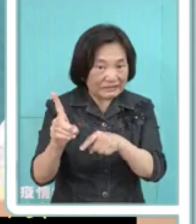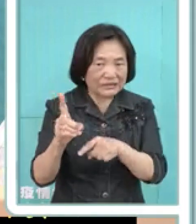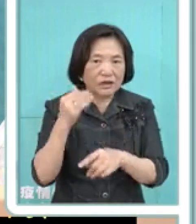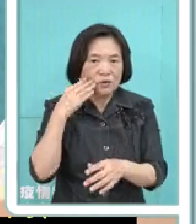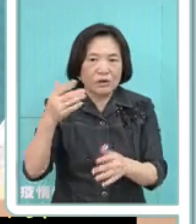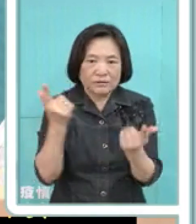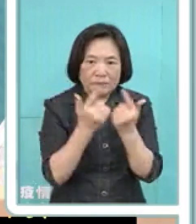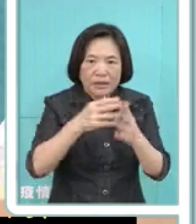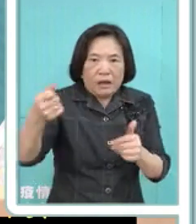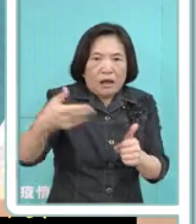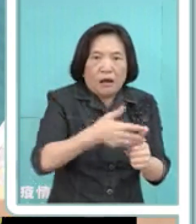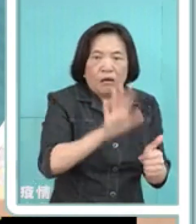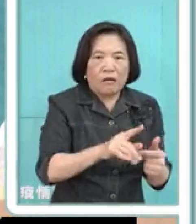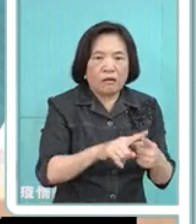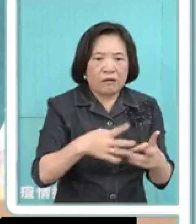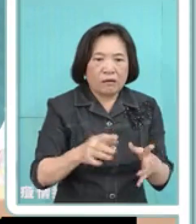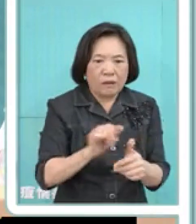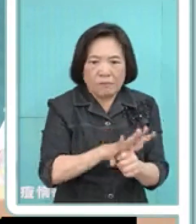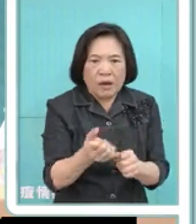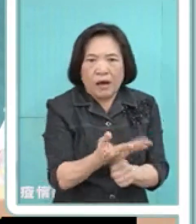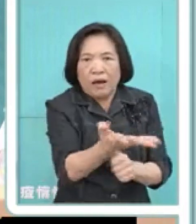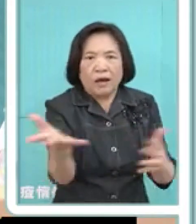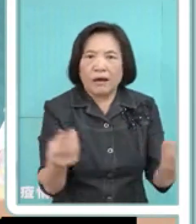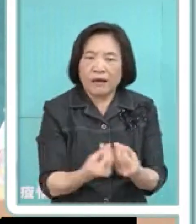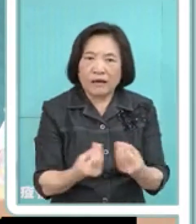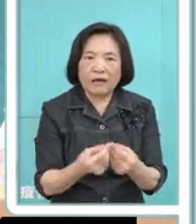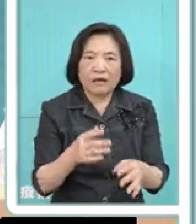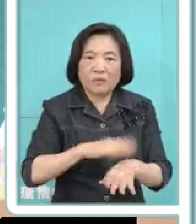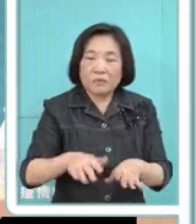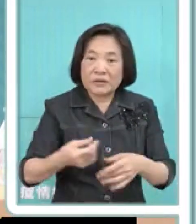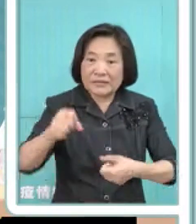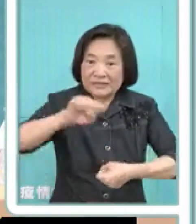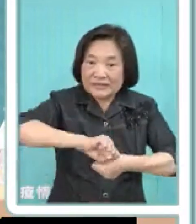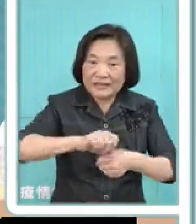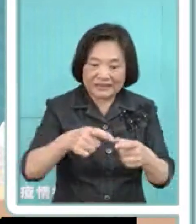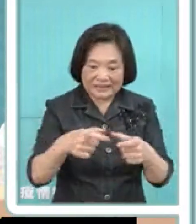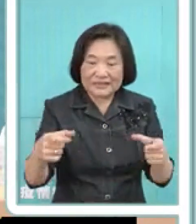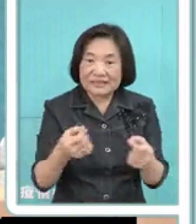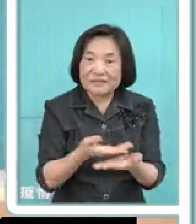如果进入北市，那又爆发疫情，这个振兴加码有可能暂缓吗？